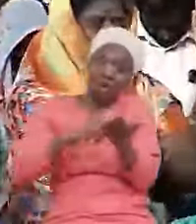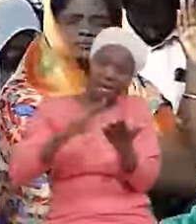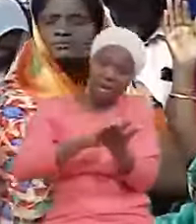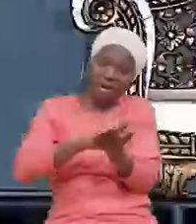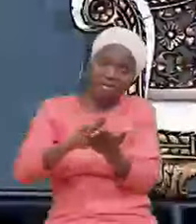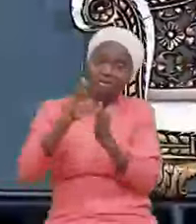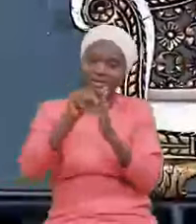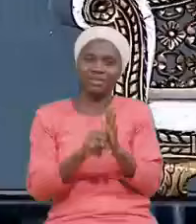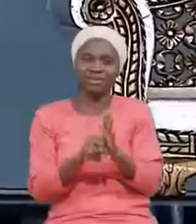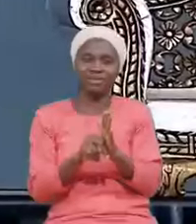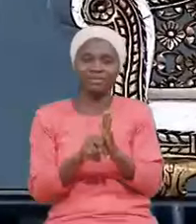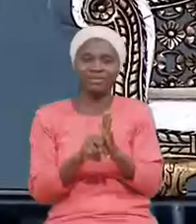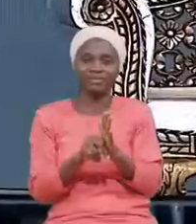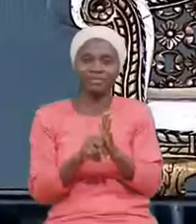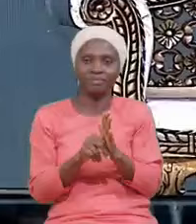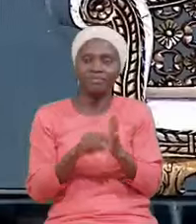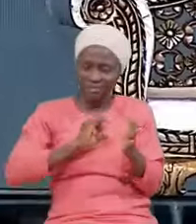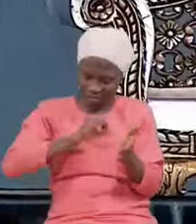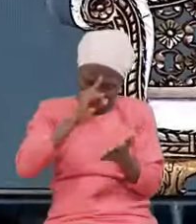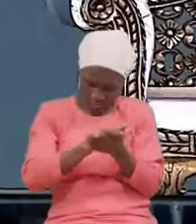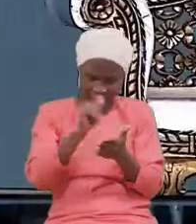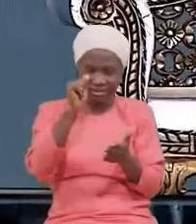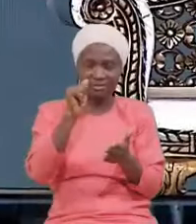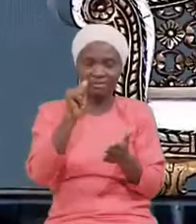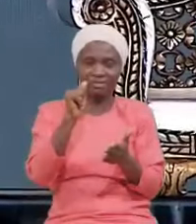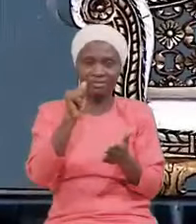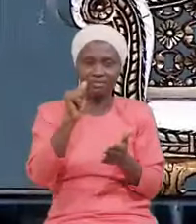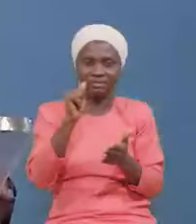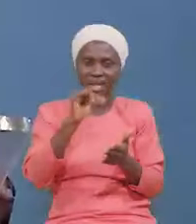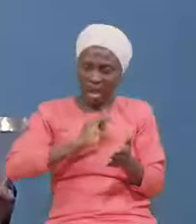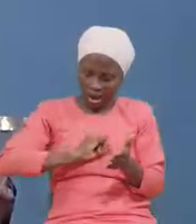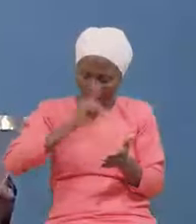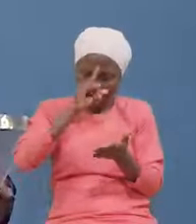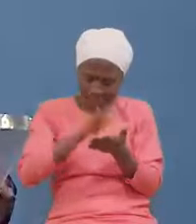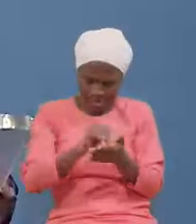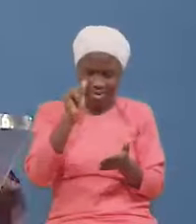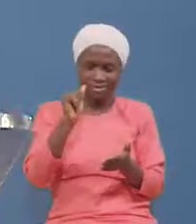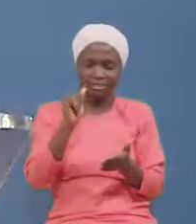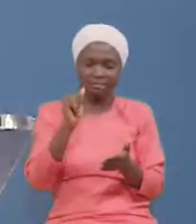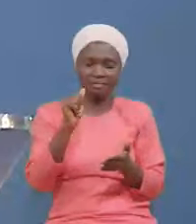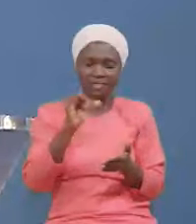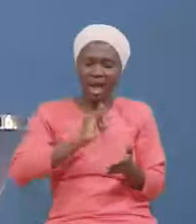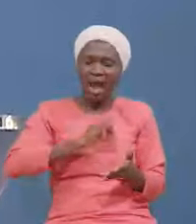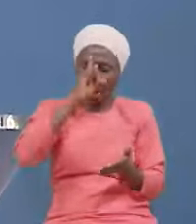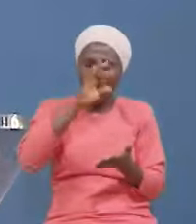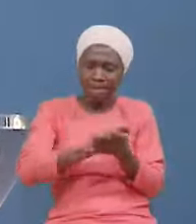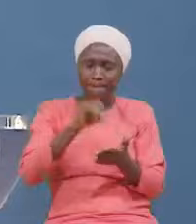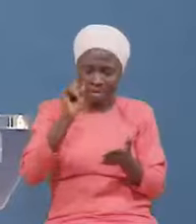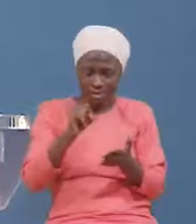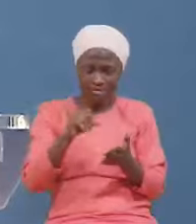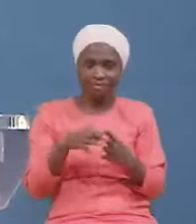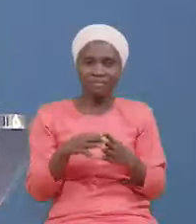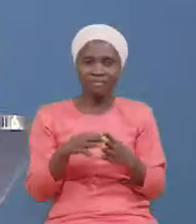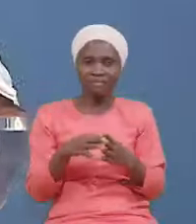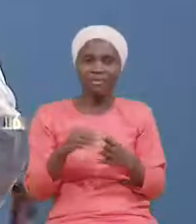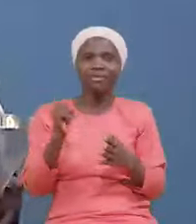ఆయన నాకు తన నీతిని ఇస్తున్నాడు. I believe. నేను నమ్ముతున్నాను. I believe. నేను నమ్ముతున్నాను. I believe. నేను నమ్ముతున్నాను.